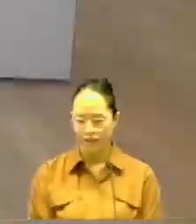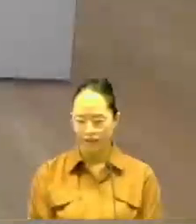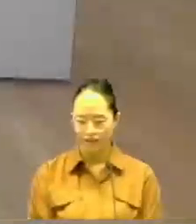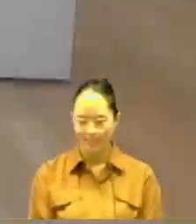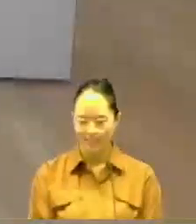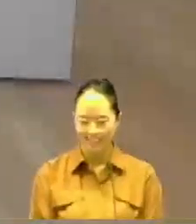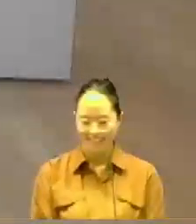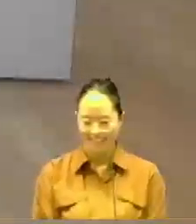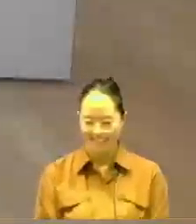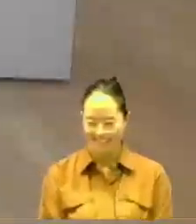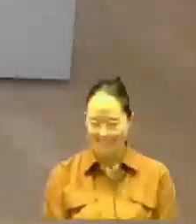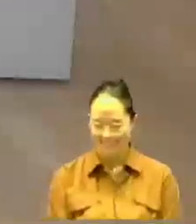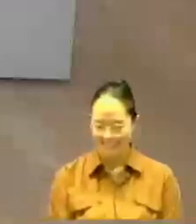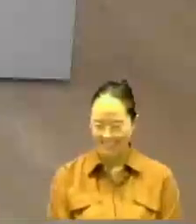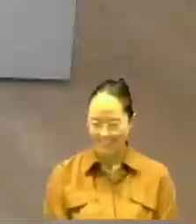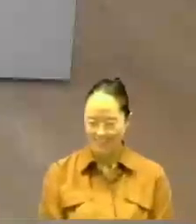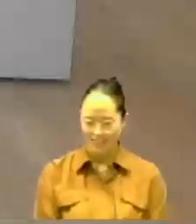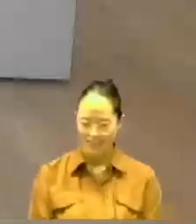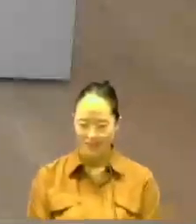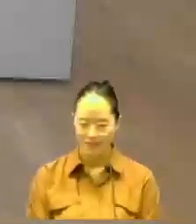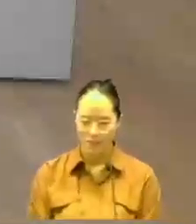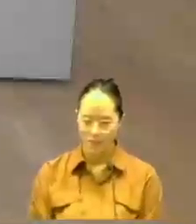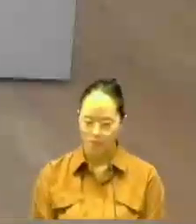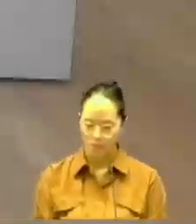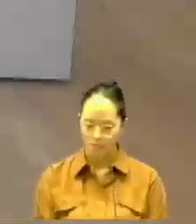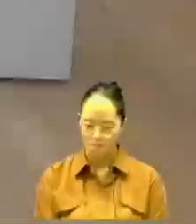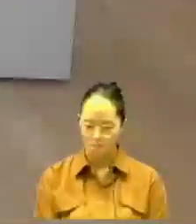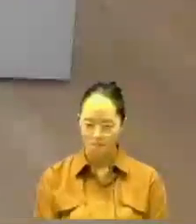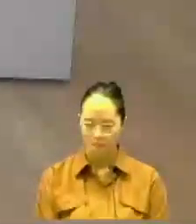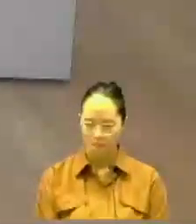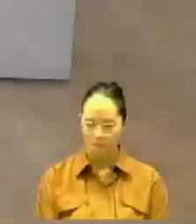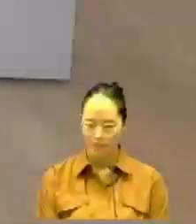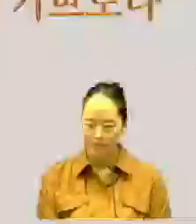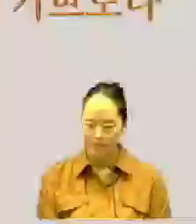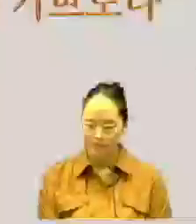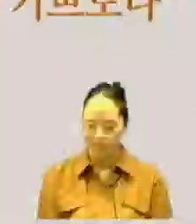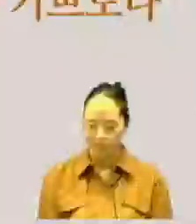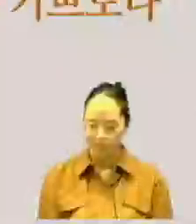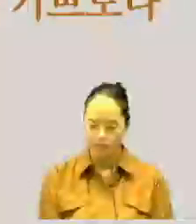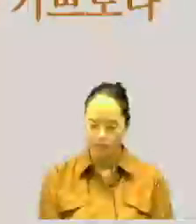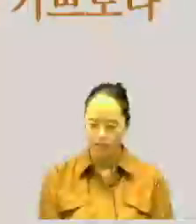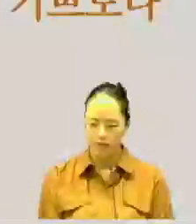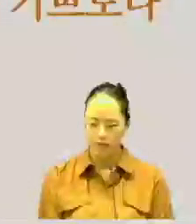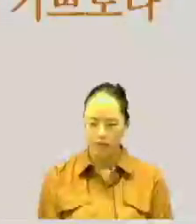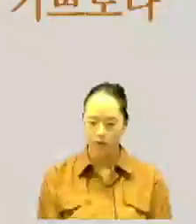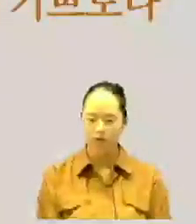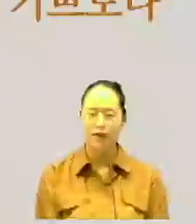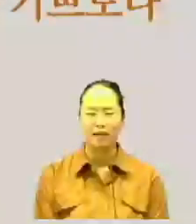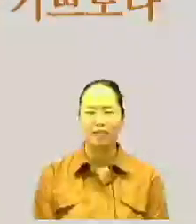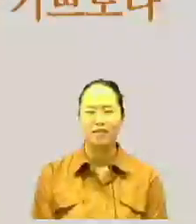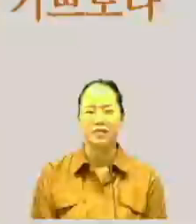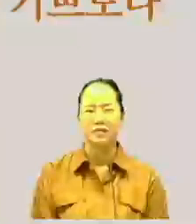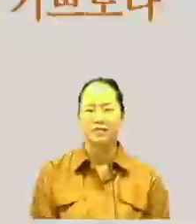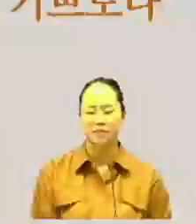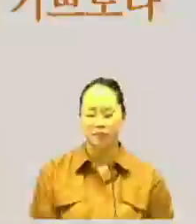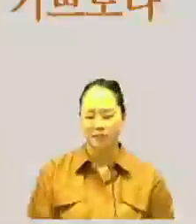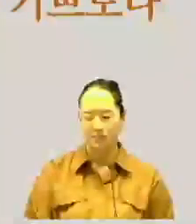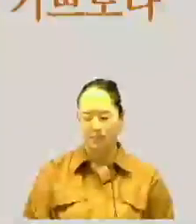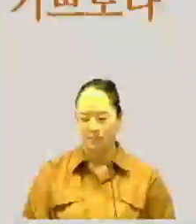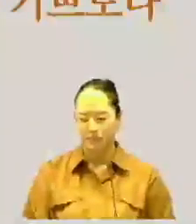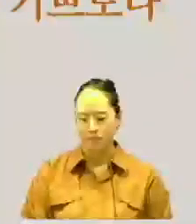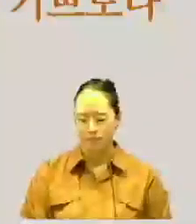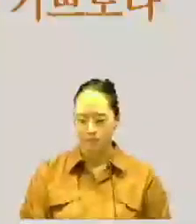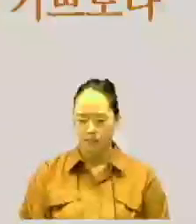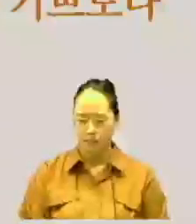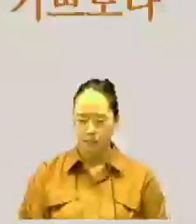我去过那里，然后这个是6年前的照片，那时候看起来更年轻一点儿。 这个是非常重要的事